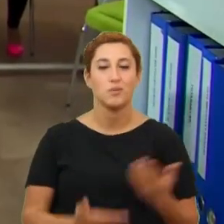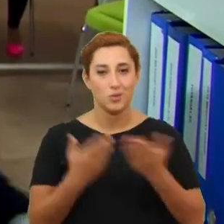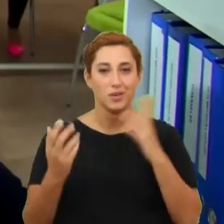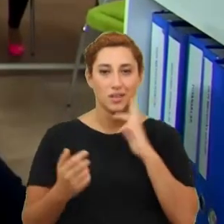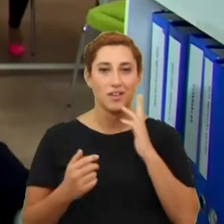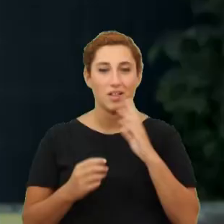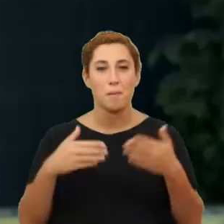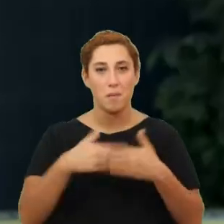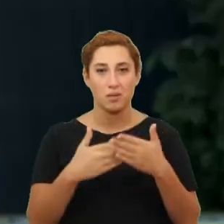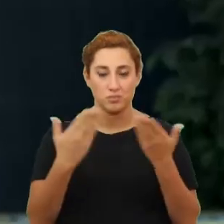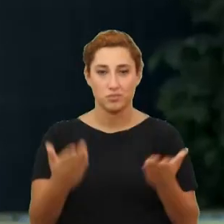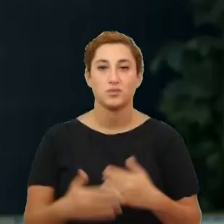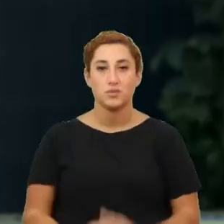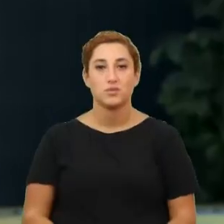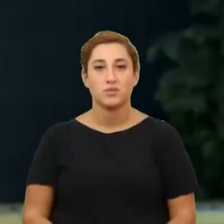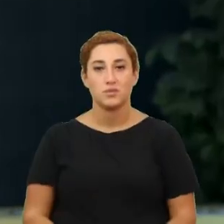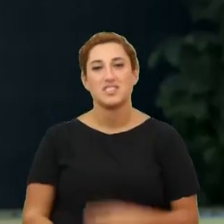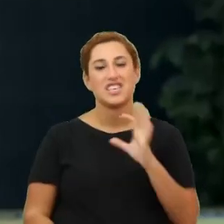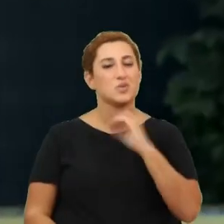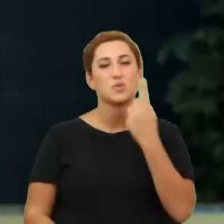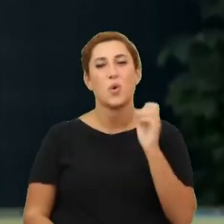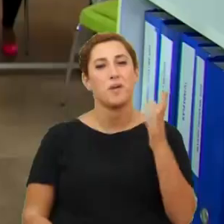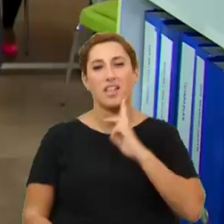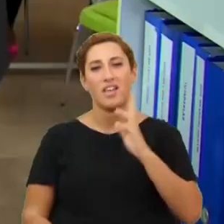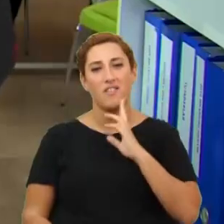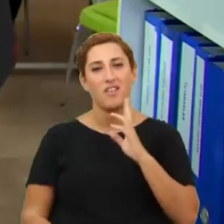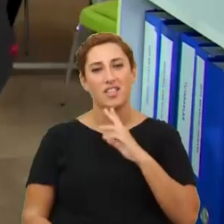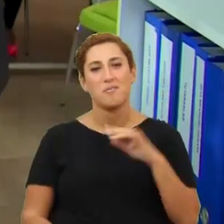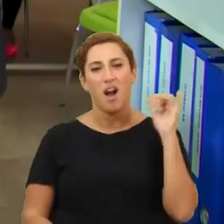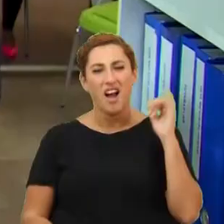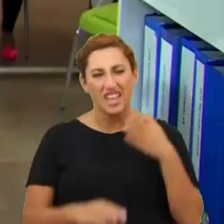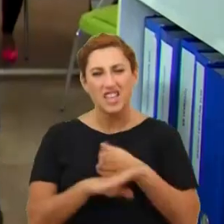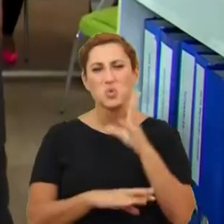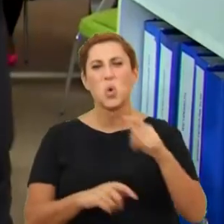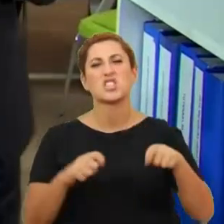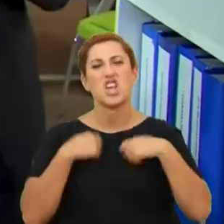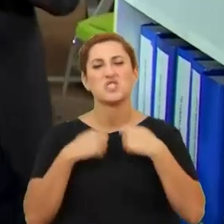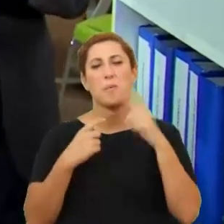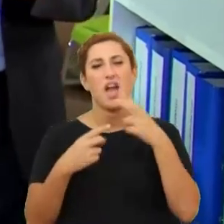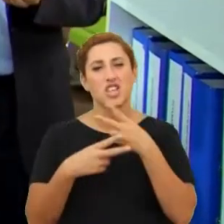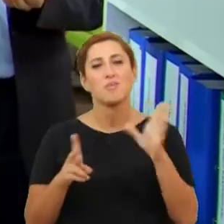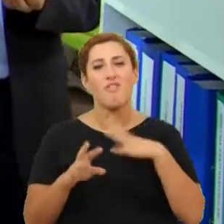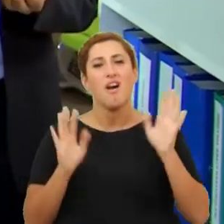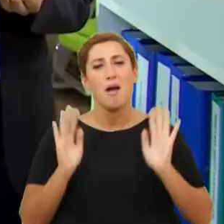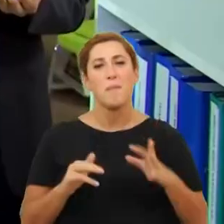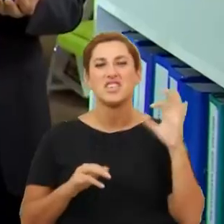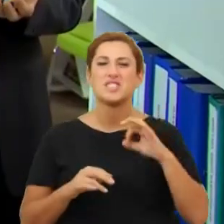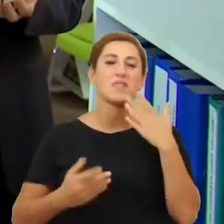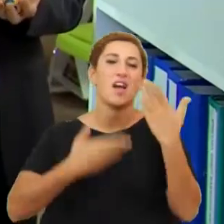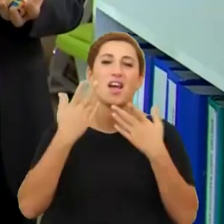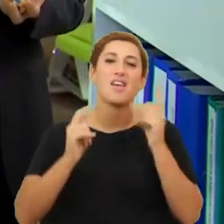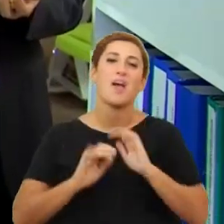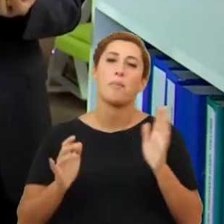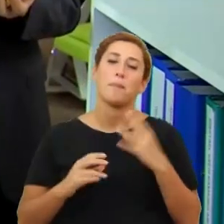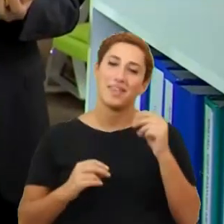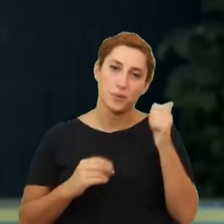Buyurun efendim makbuzunuz. Ya hiç sormayın efendim. Hakikaten çok saçma bir açıklaması var ama şu anda